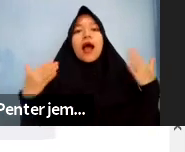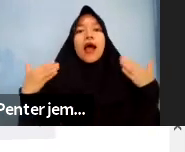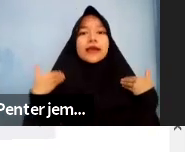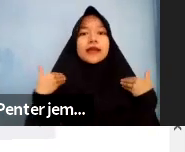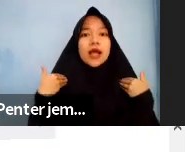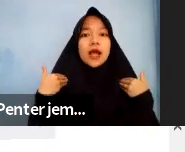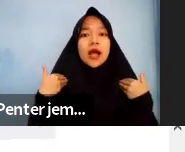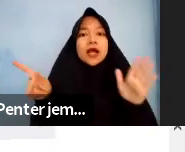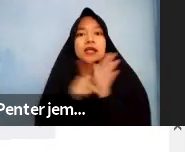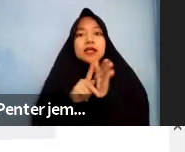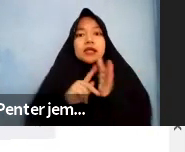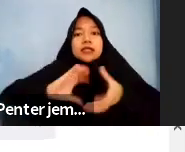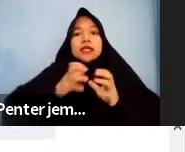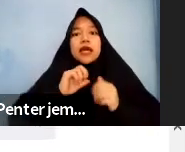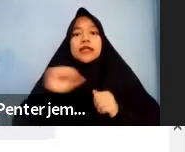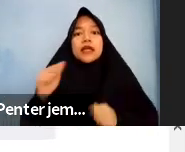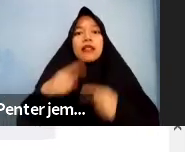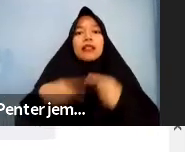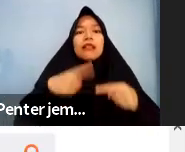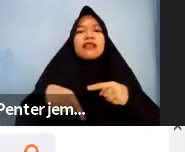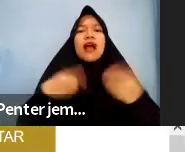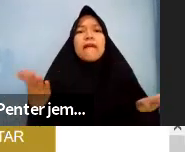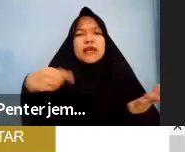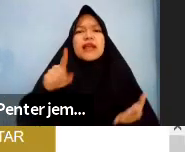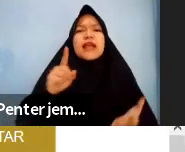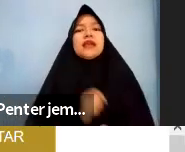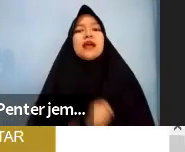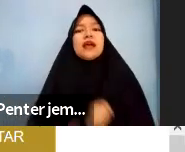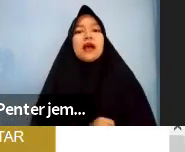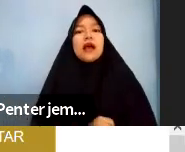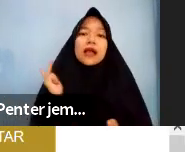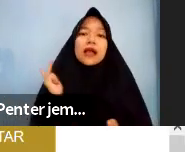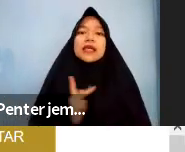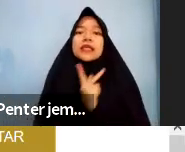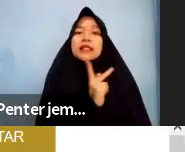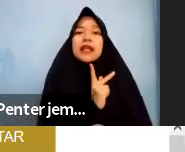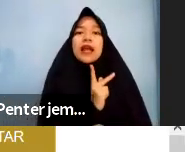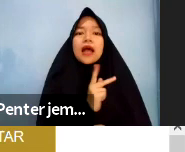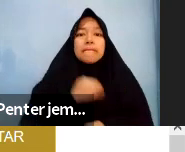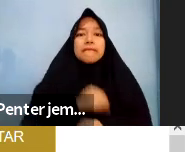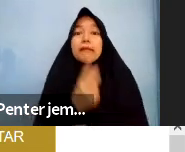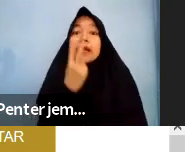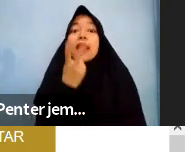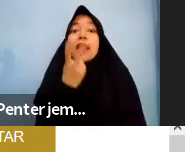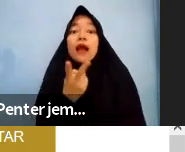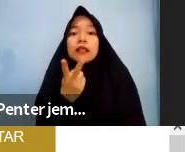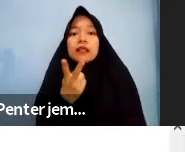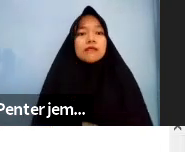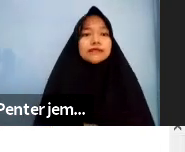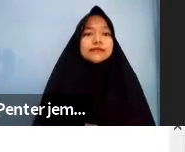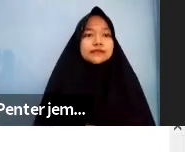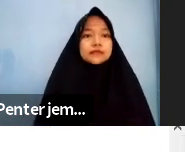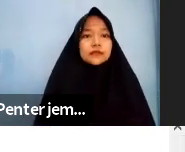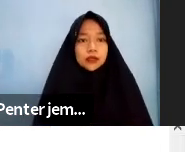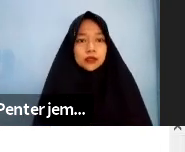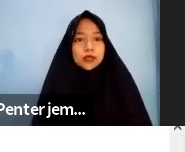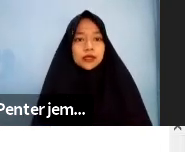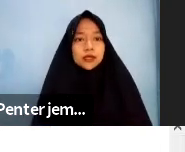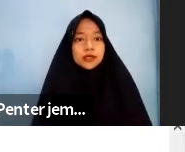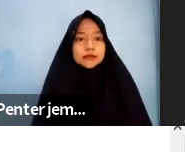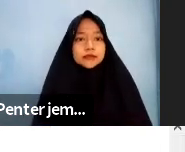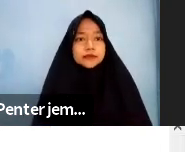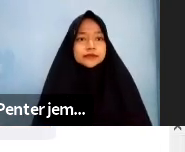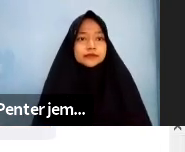kenangan tertentu ya atau negara yang mempunyai kewenangan tertentu Nah setelah itu